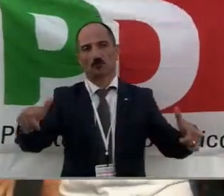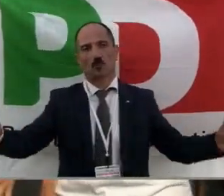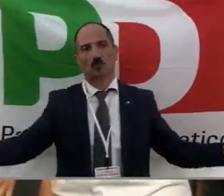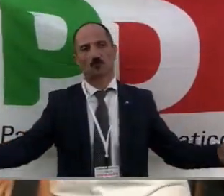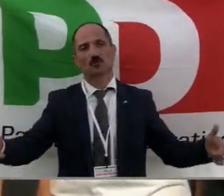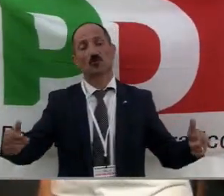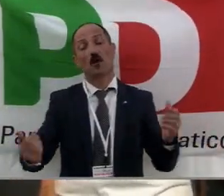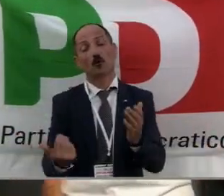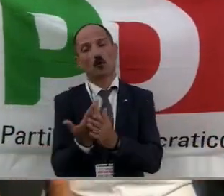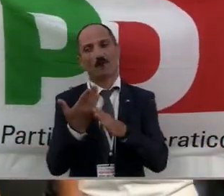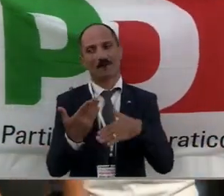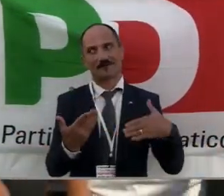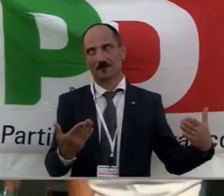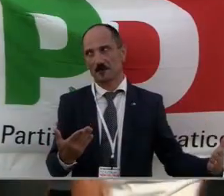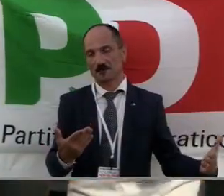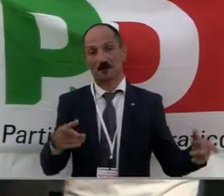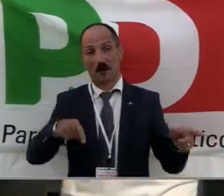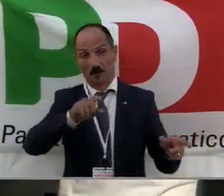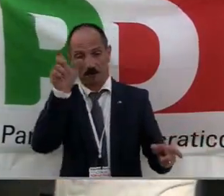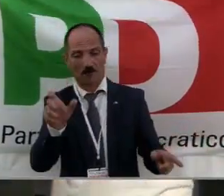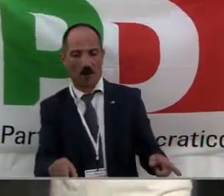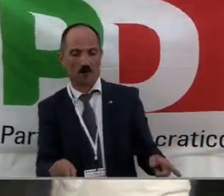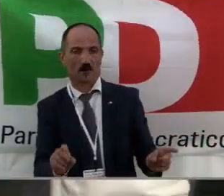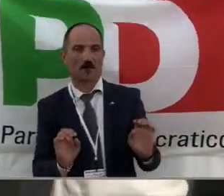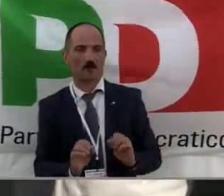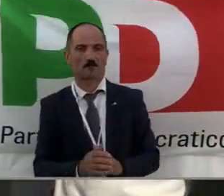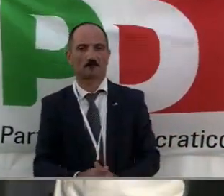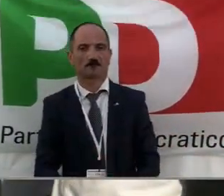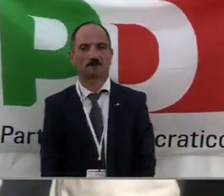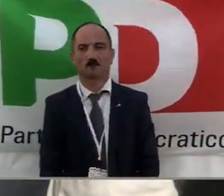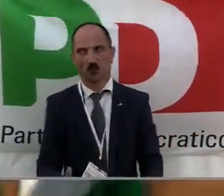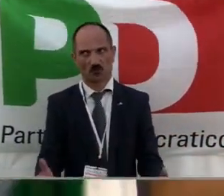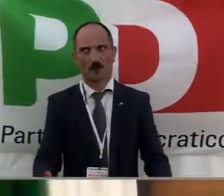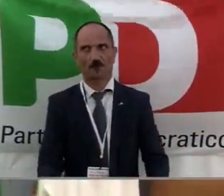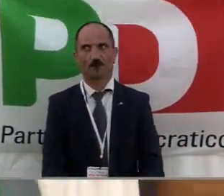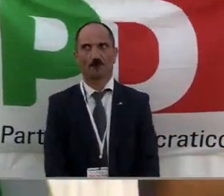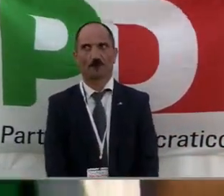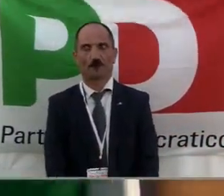nuova sinistra in questo paese.